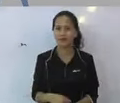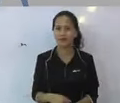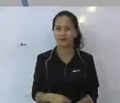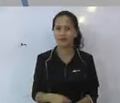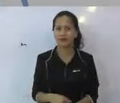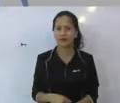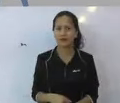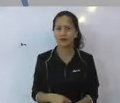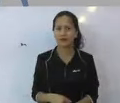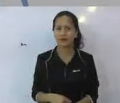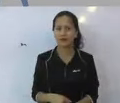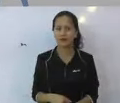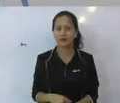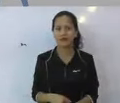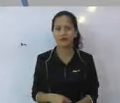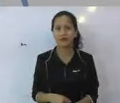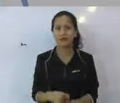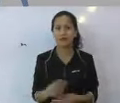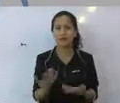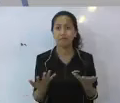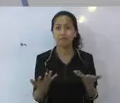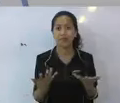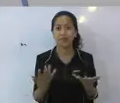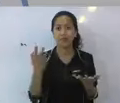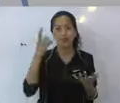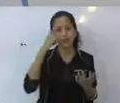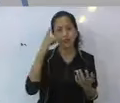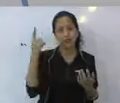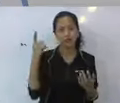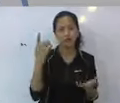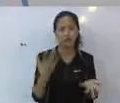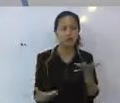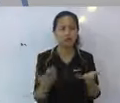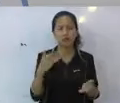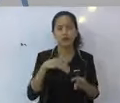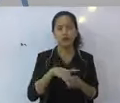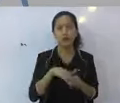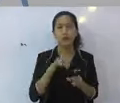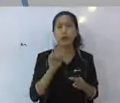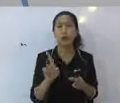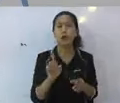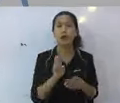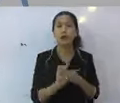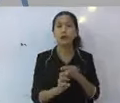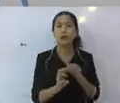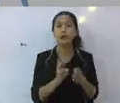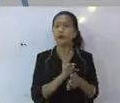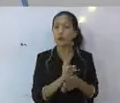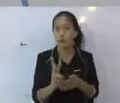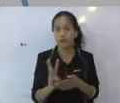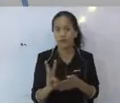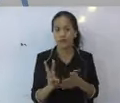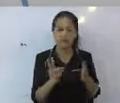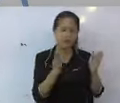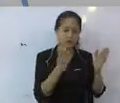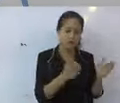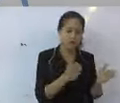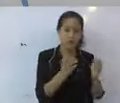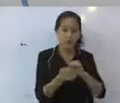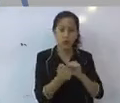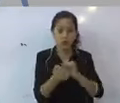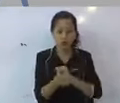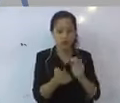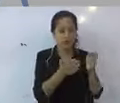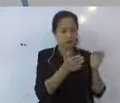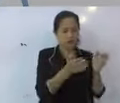linggo mag-include ka ng meat, 'di ba? Poultry. Kaya pwede mong i-follow itong